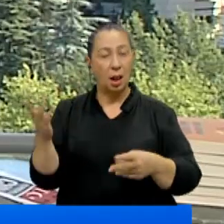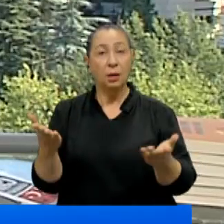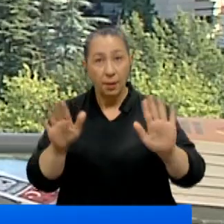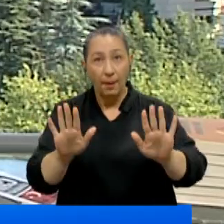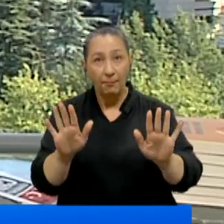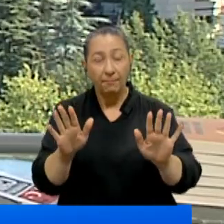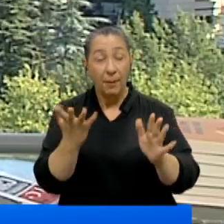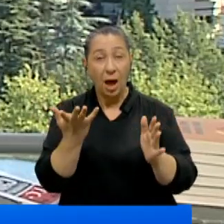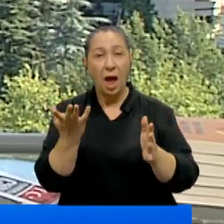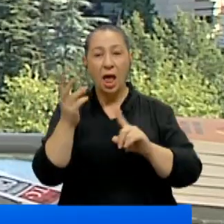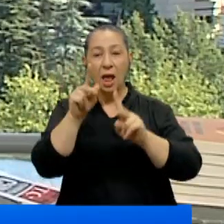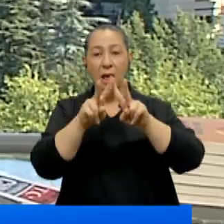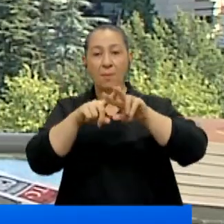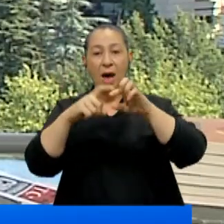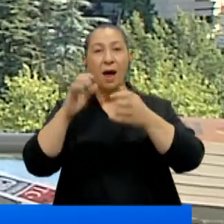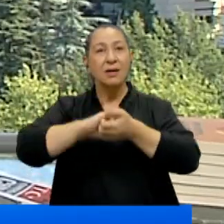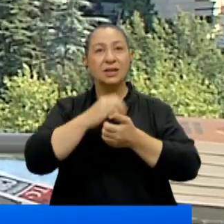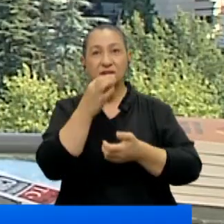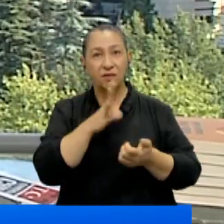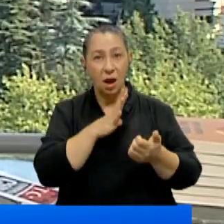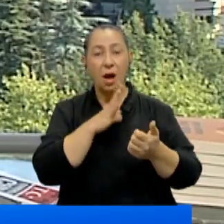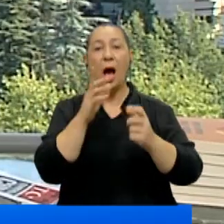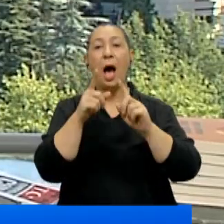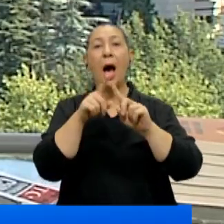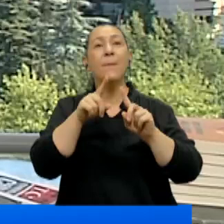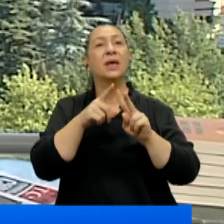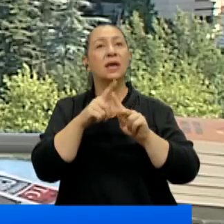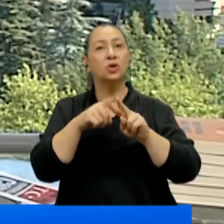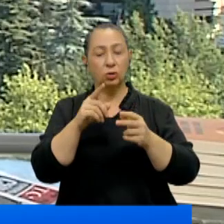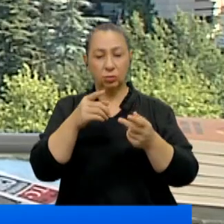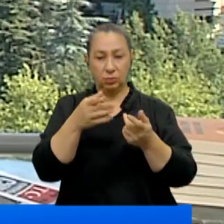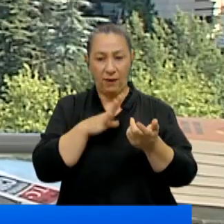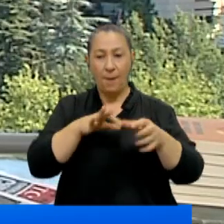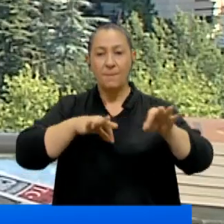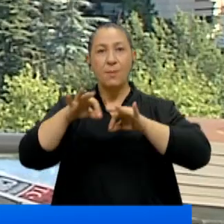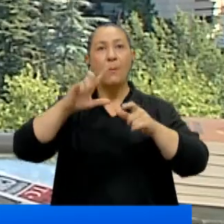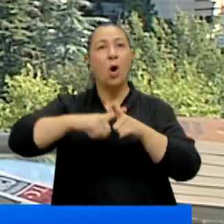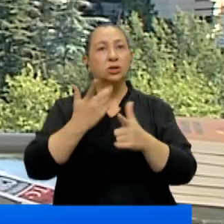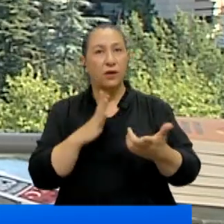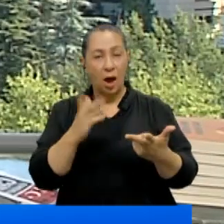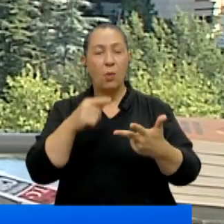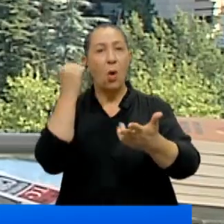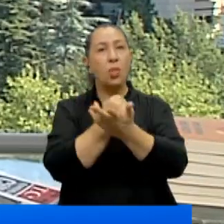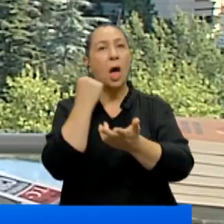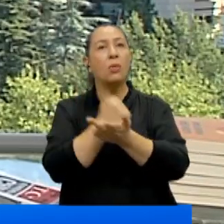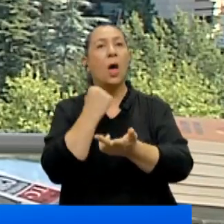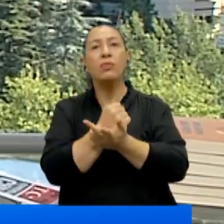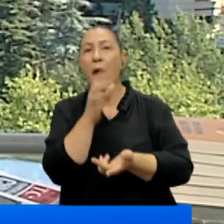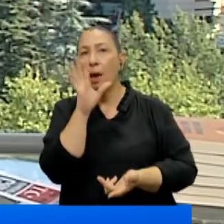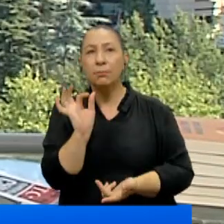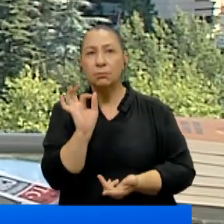da imar izni var, aplikasyon belgesi var, mimari proje var, bunlar çiziliyor. Bunların onayları nereden